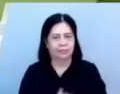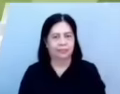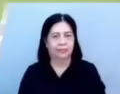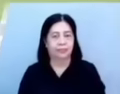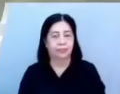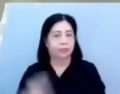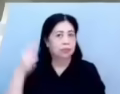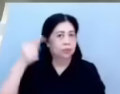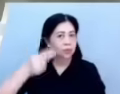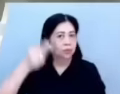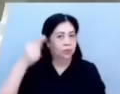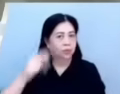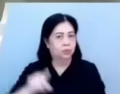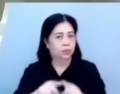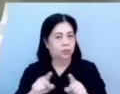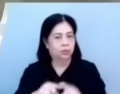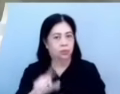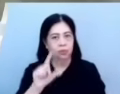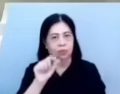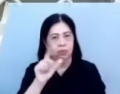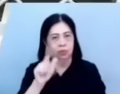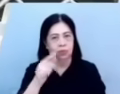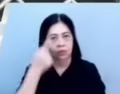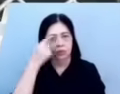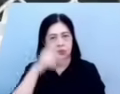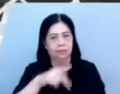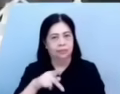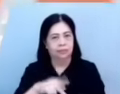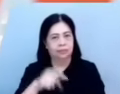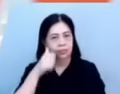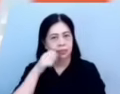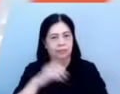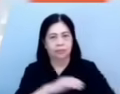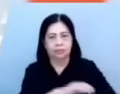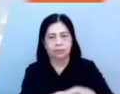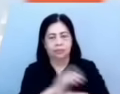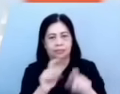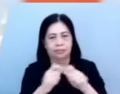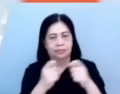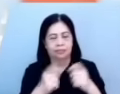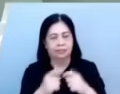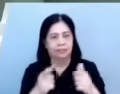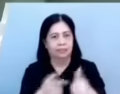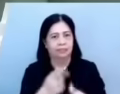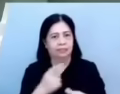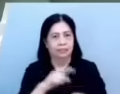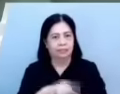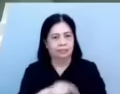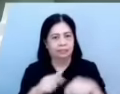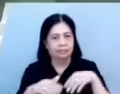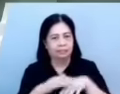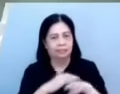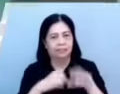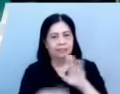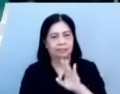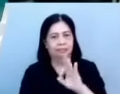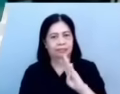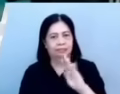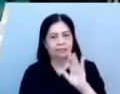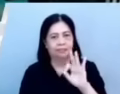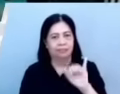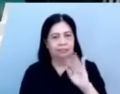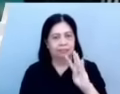Makasaysayan din ang 2023 para sa Philippine Women's Football Team na sa unang sabak nila sa FIFA Women's World Cup